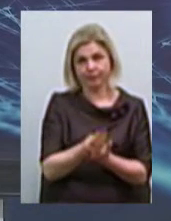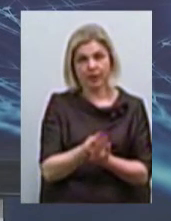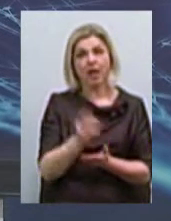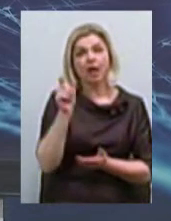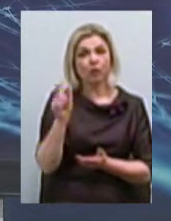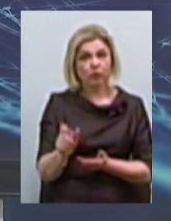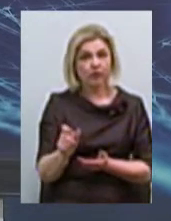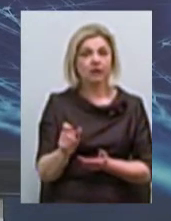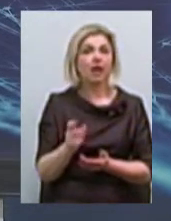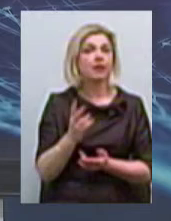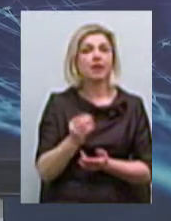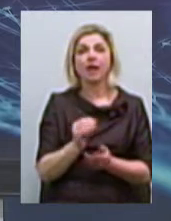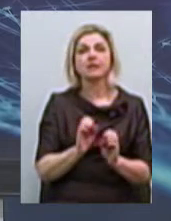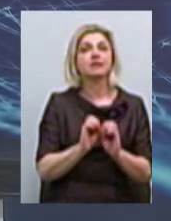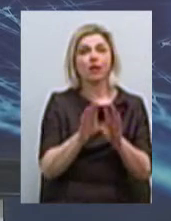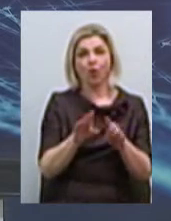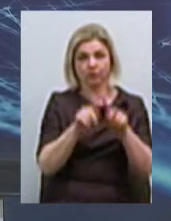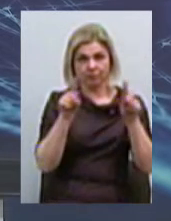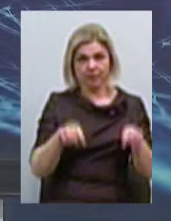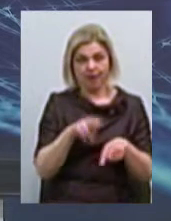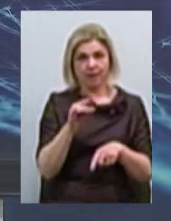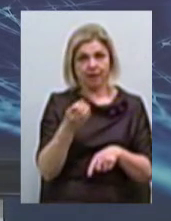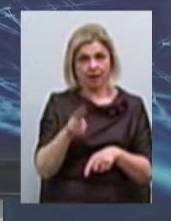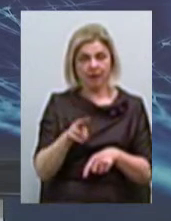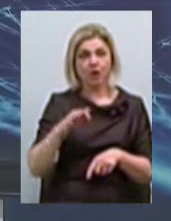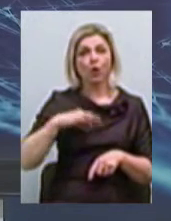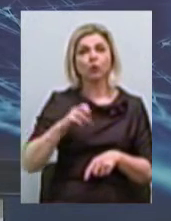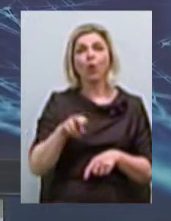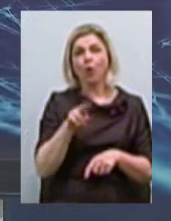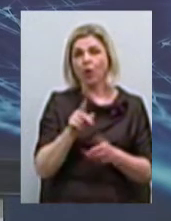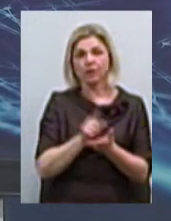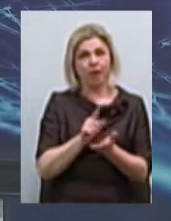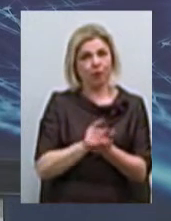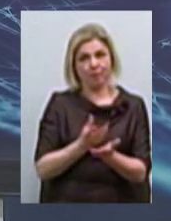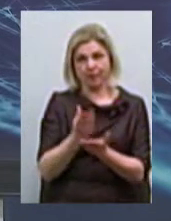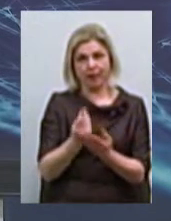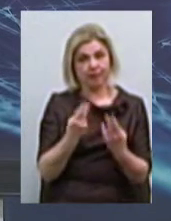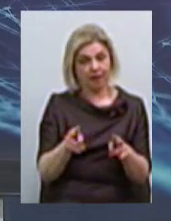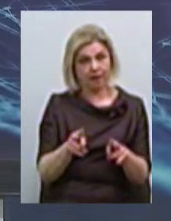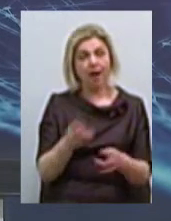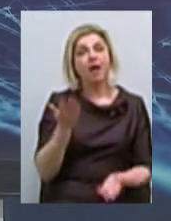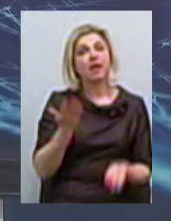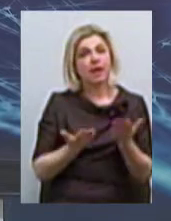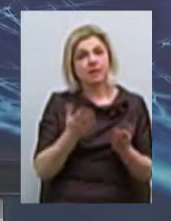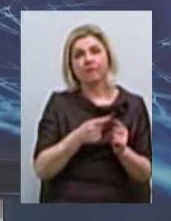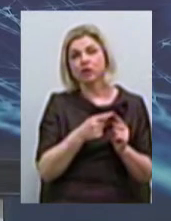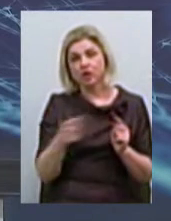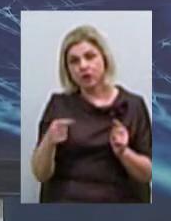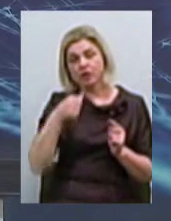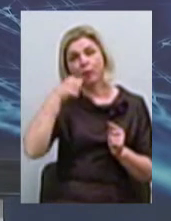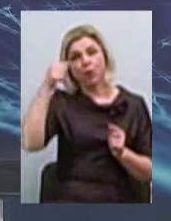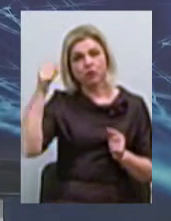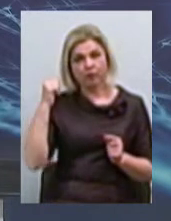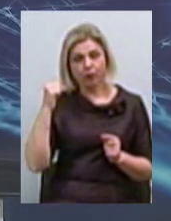особа не подає податкову декларацію. Дохід, отриманий, не оподатковується податком. У разі, якщо протягом звітного